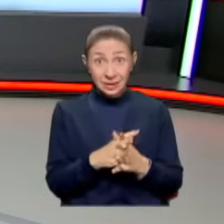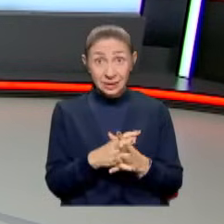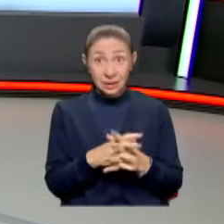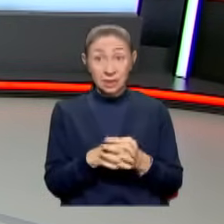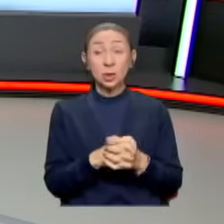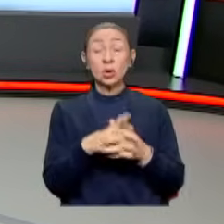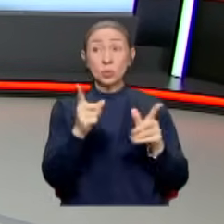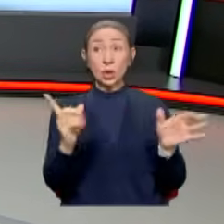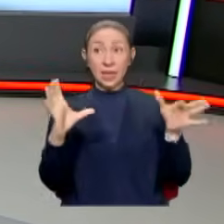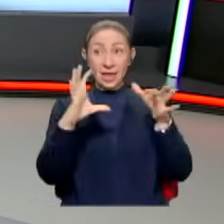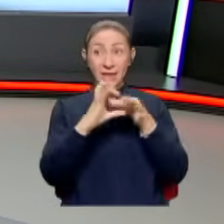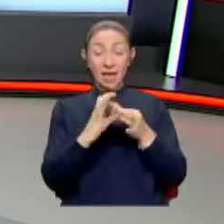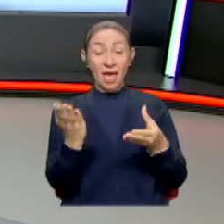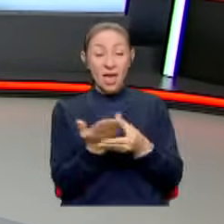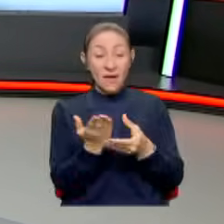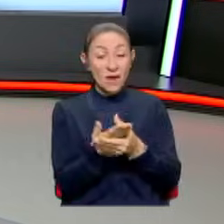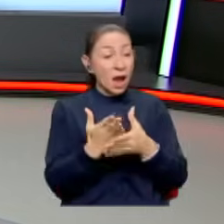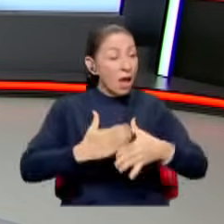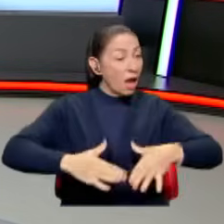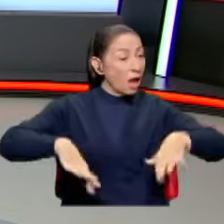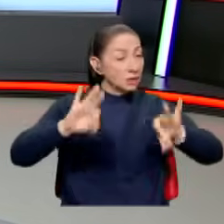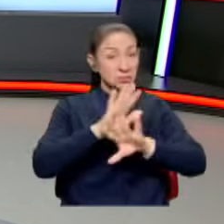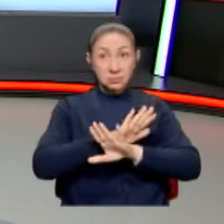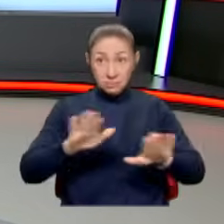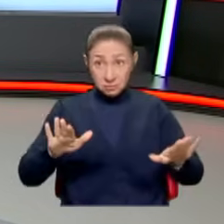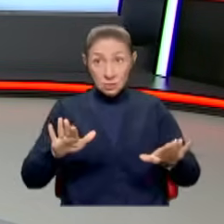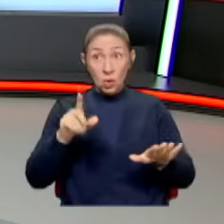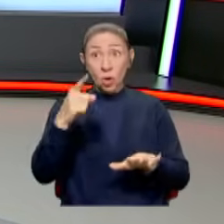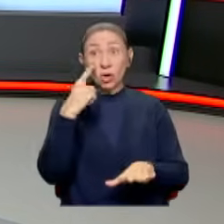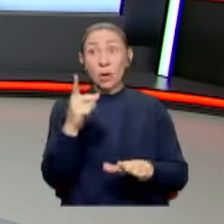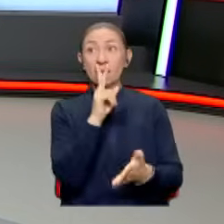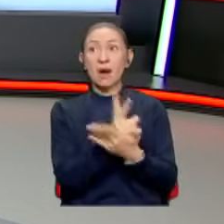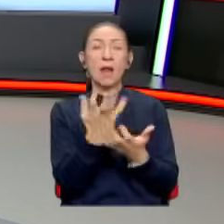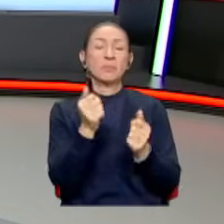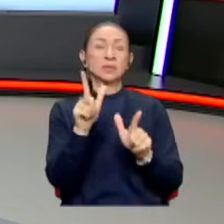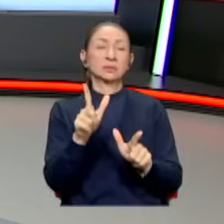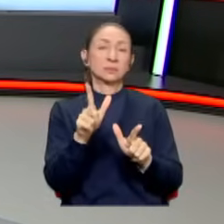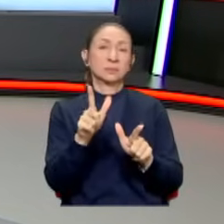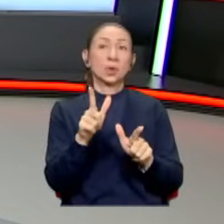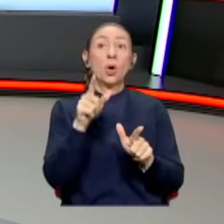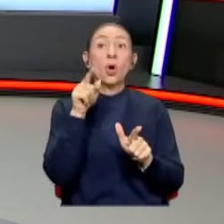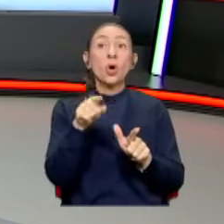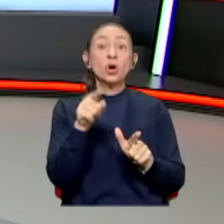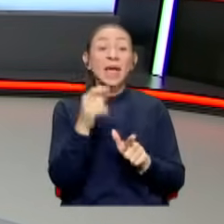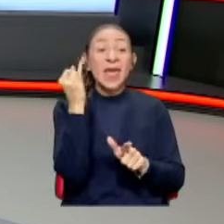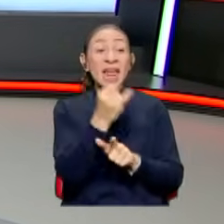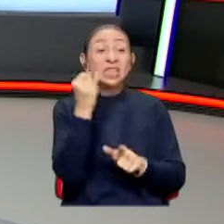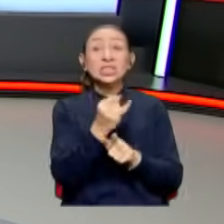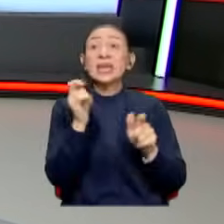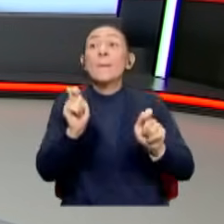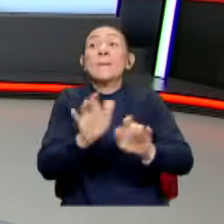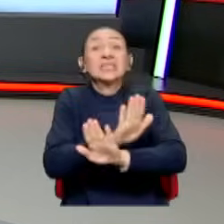Bununla ilgili evrakı düzenlediğiniz ona göre bir karar almalısınız uygulamalısınız Orada eleştiride